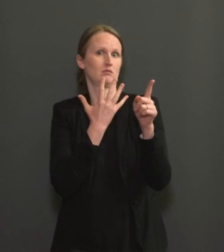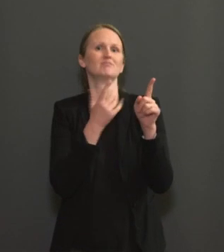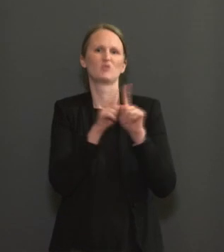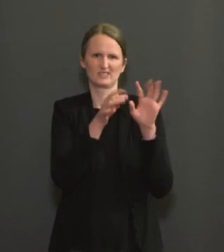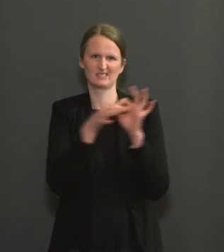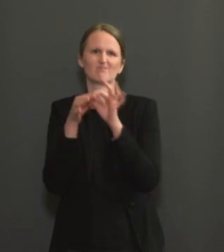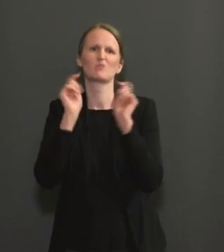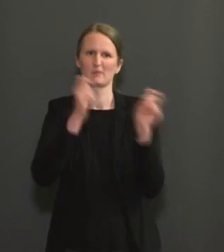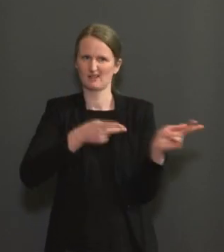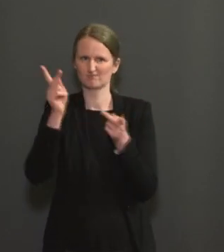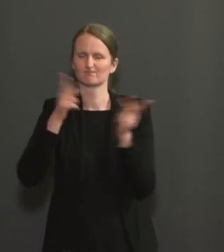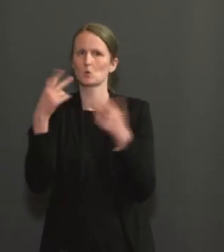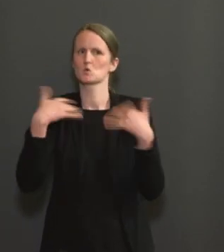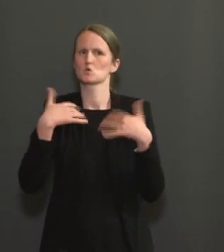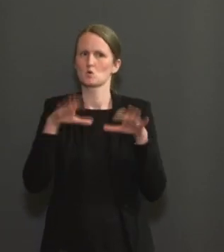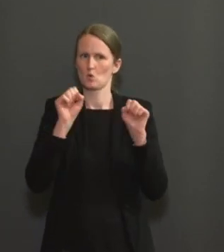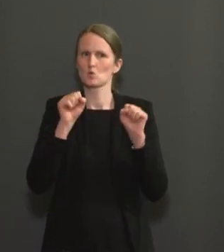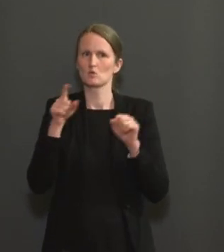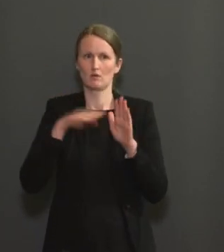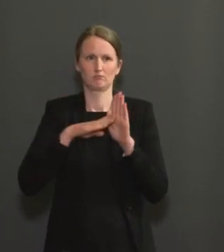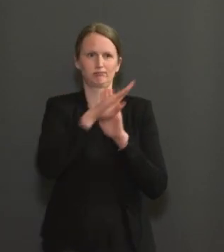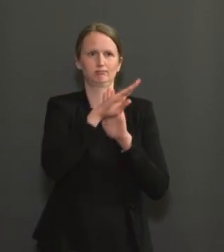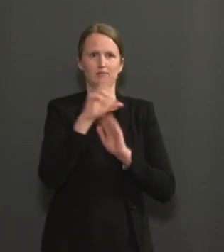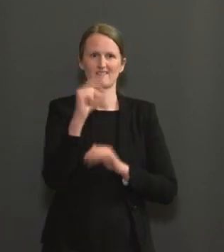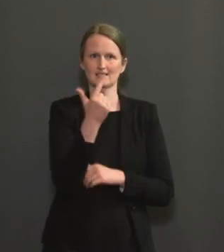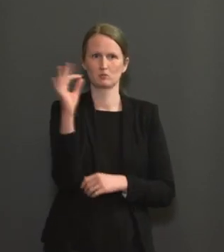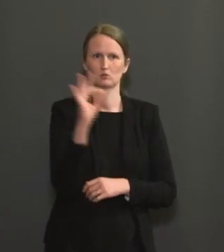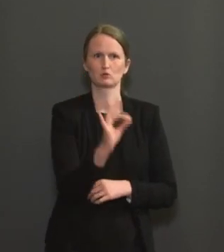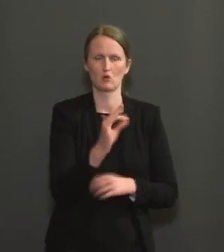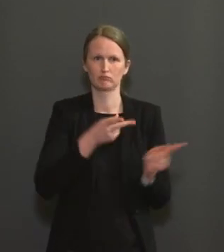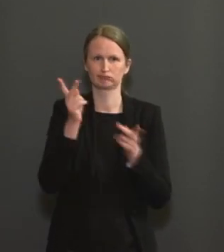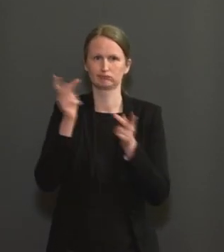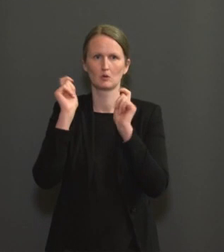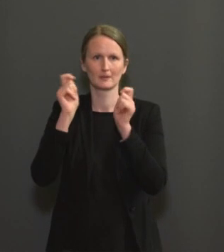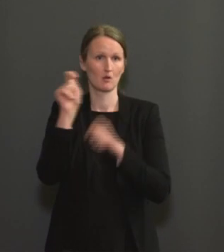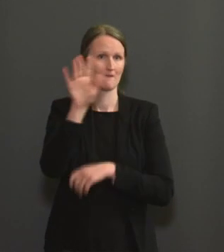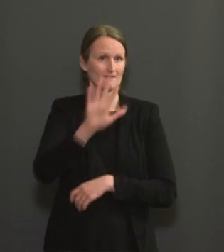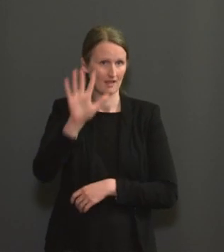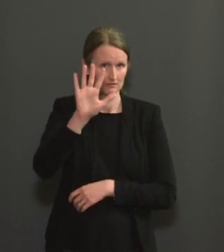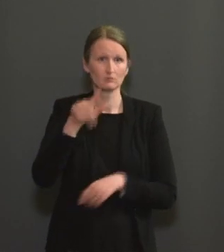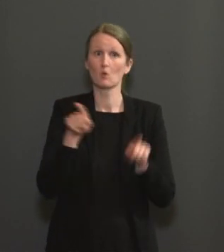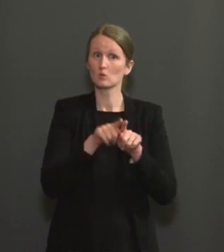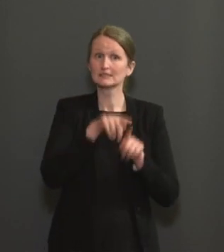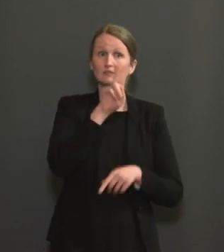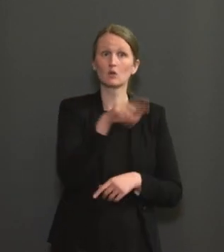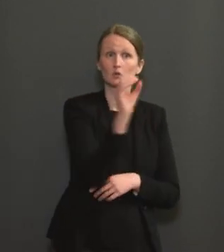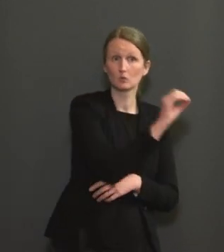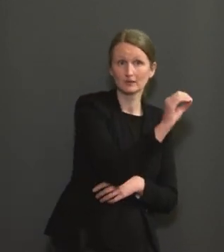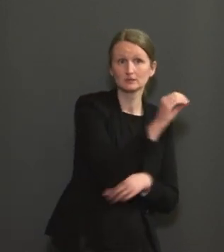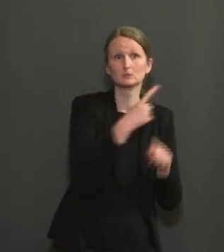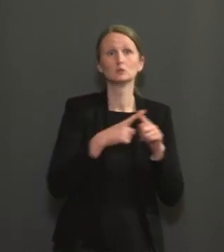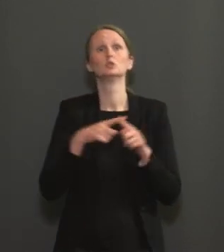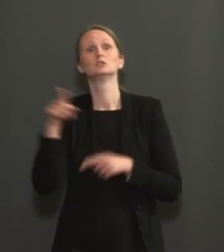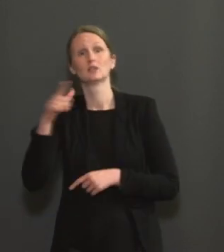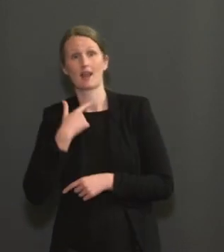de 27%. Elle est de l'ordre de 3% en Flandre occidentale et dans le Limbourg. Ceci